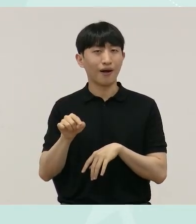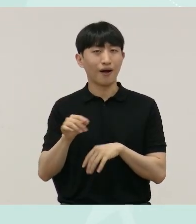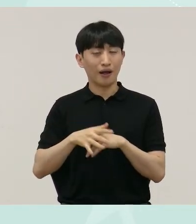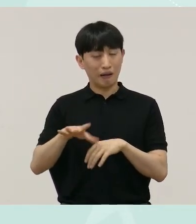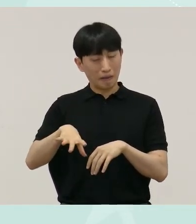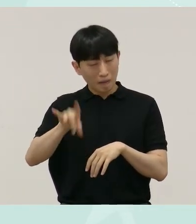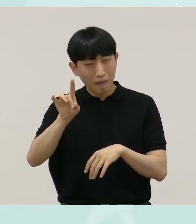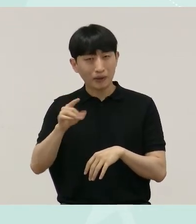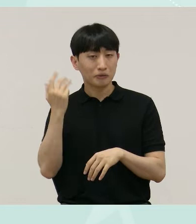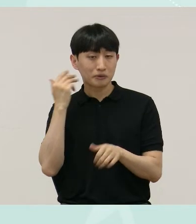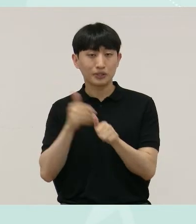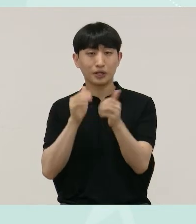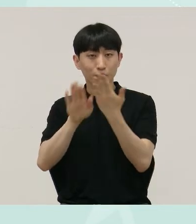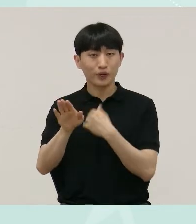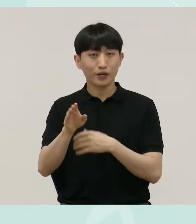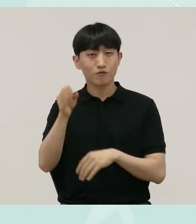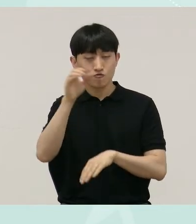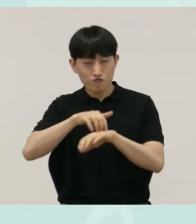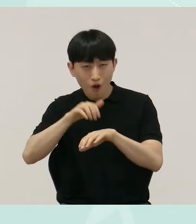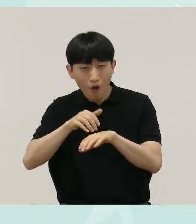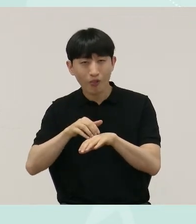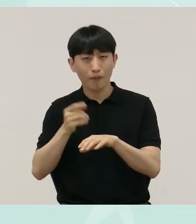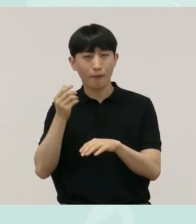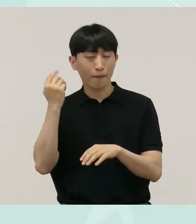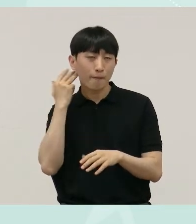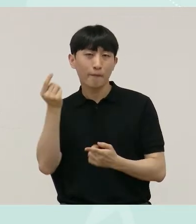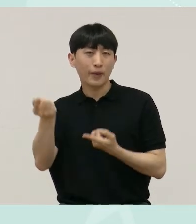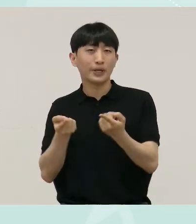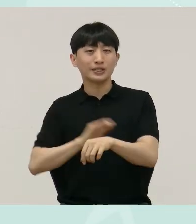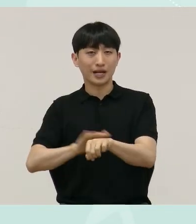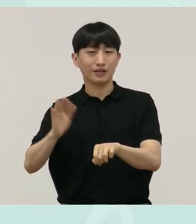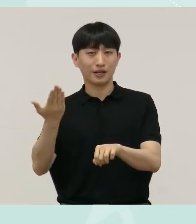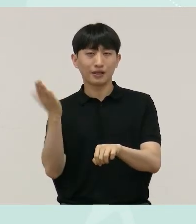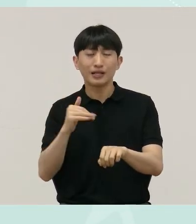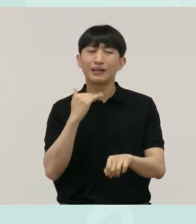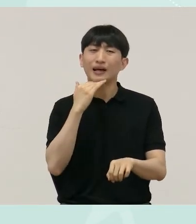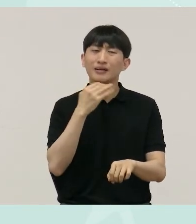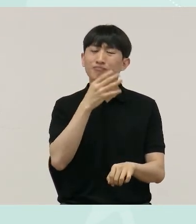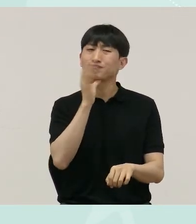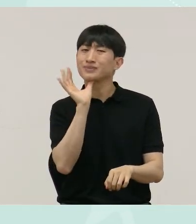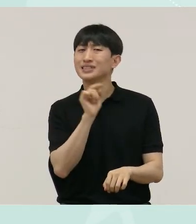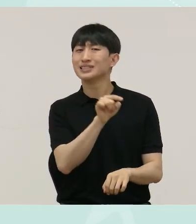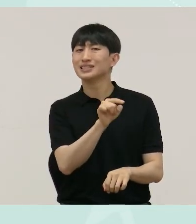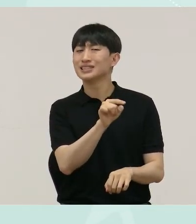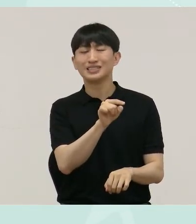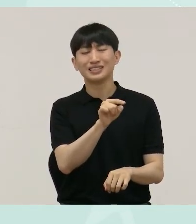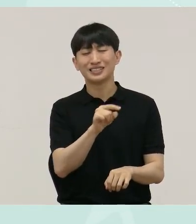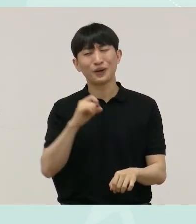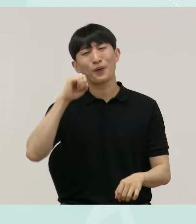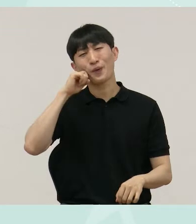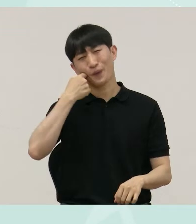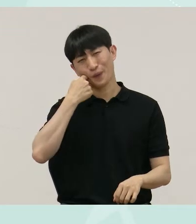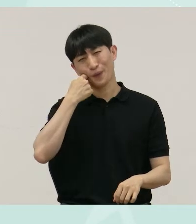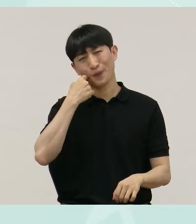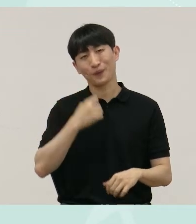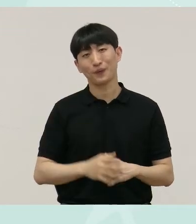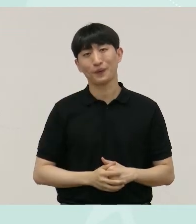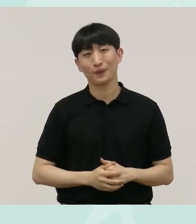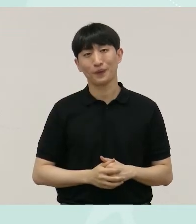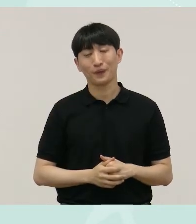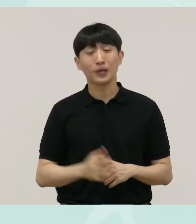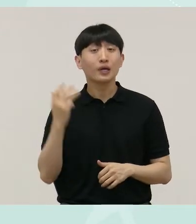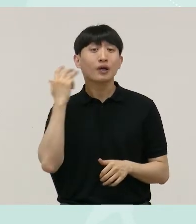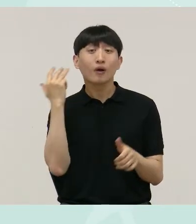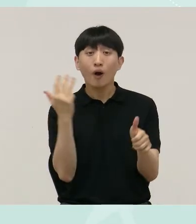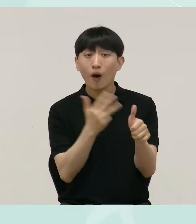잘 되는데, 이러한 부분이 있어서 이런 걸 받아들이는 데서 나이가 많으신 분들은 좀 어려운 부분이 있기 때문입니다. 특히 인공화에 대해서